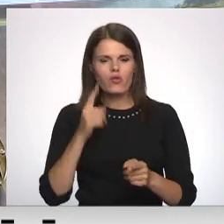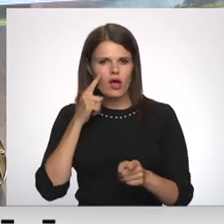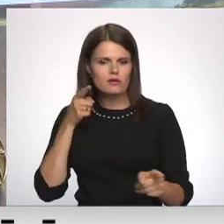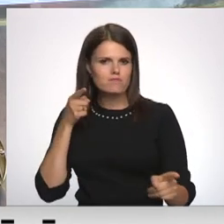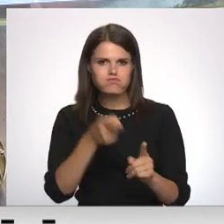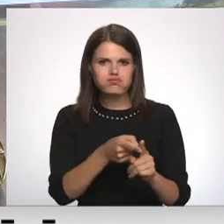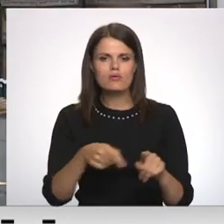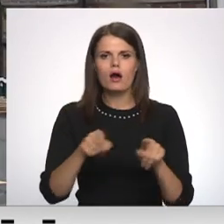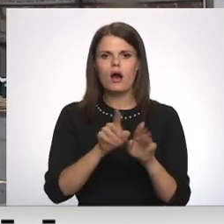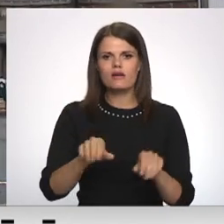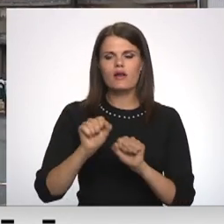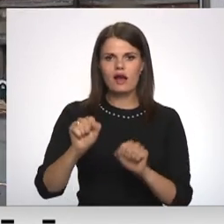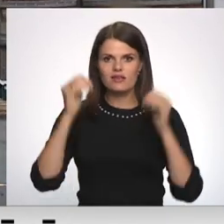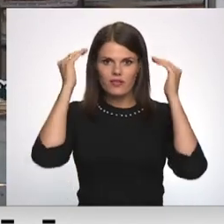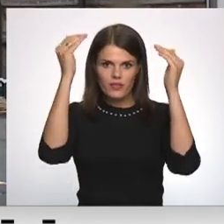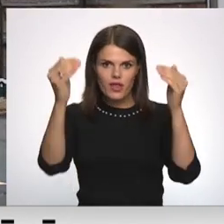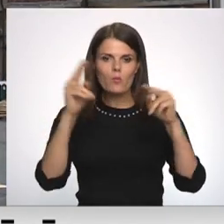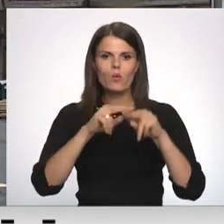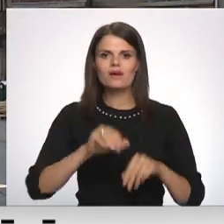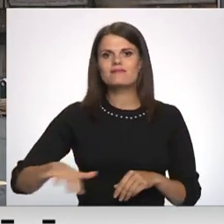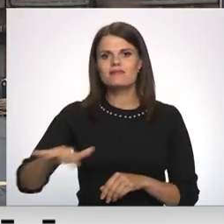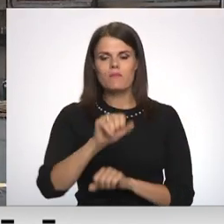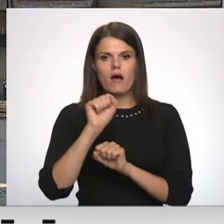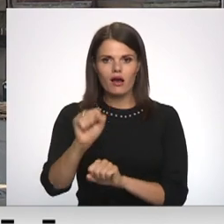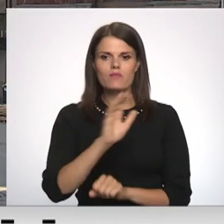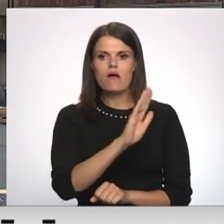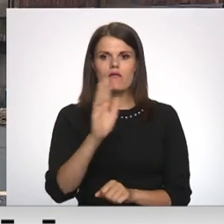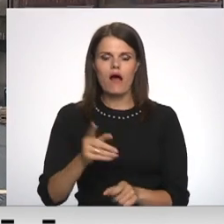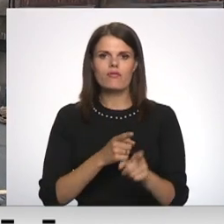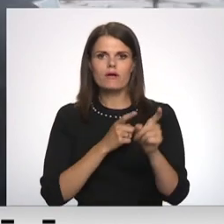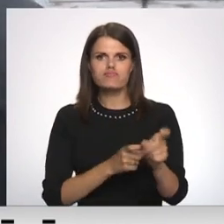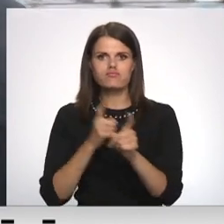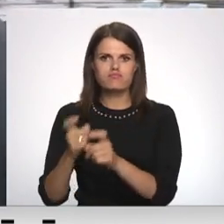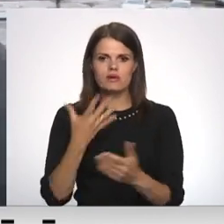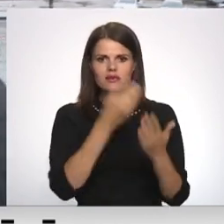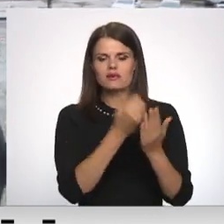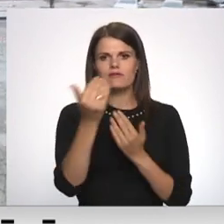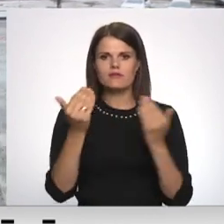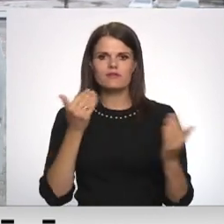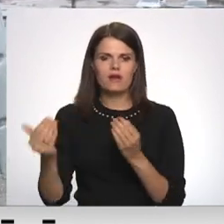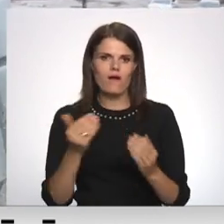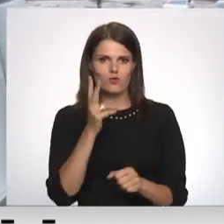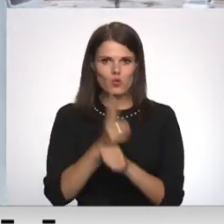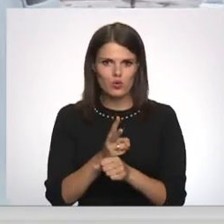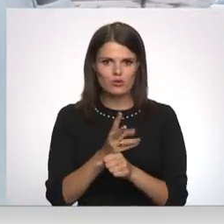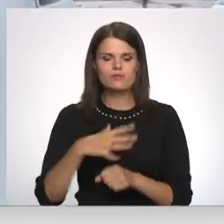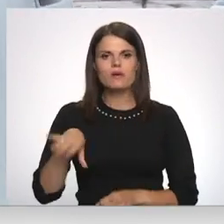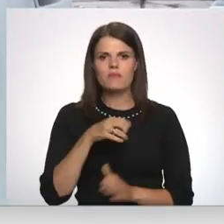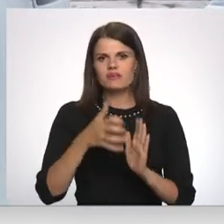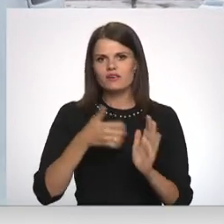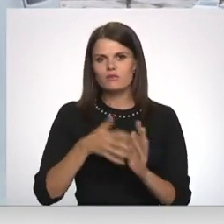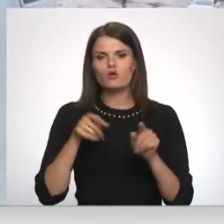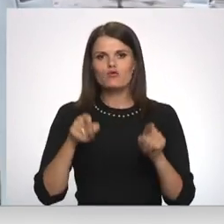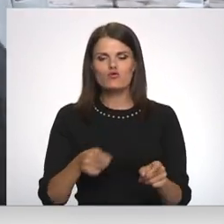var aizstāvēt zemes teritorijas. Katram ierocim uz klāja uzdevums ir savs. Mēs izmantojam šo